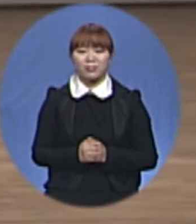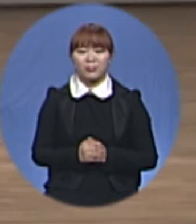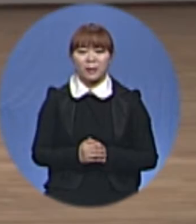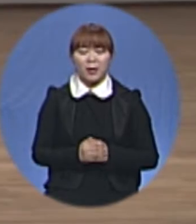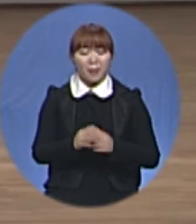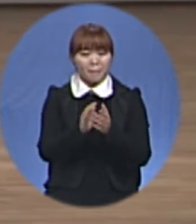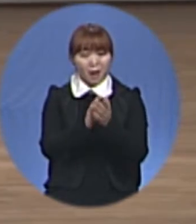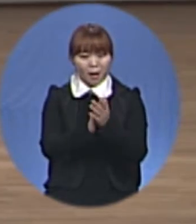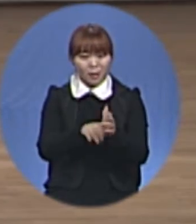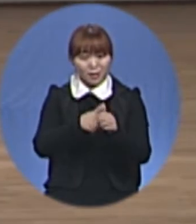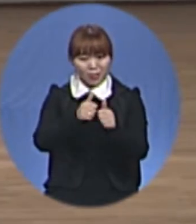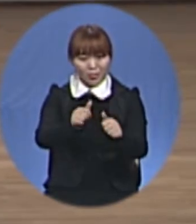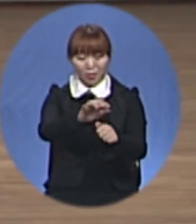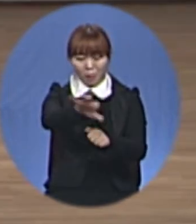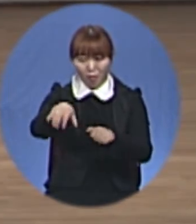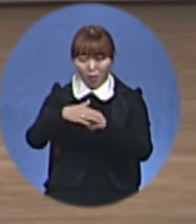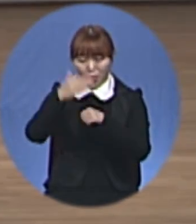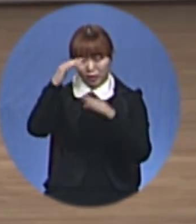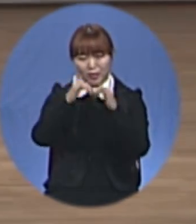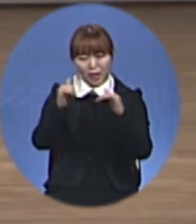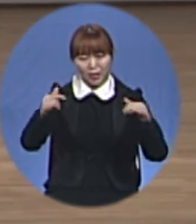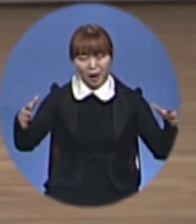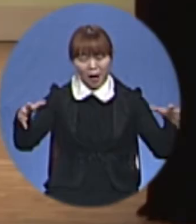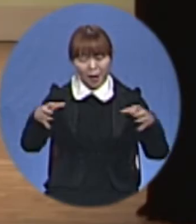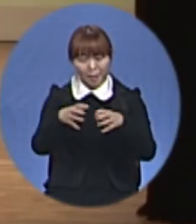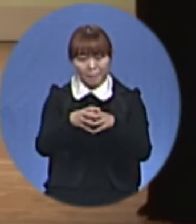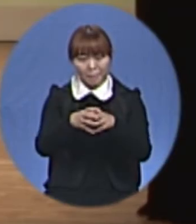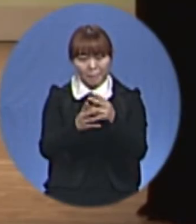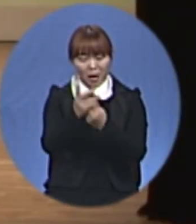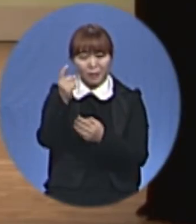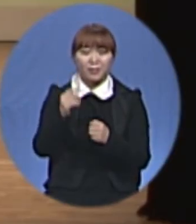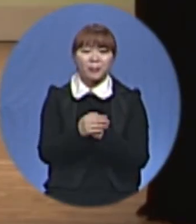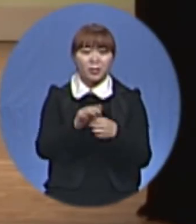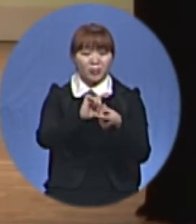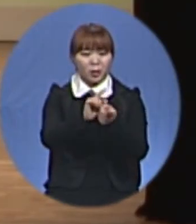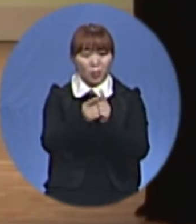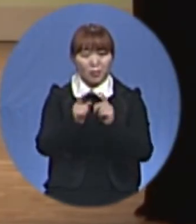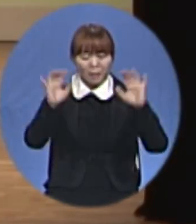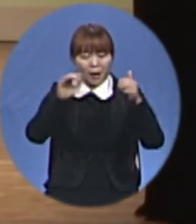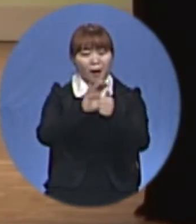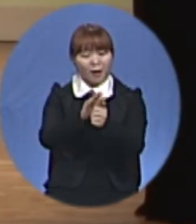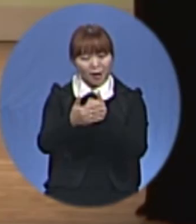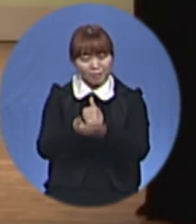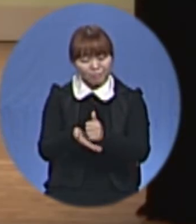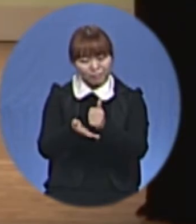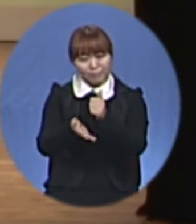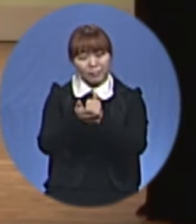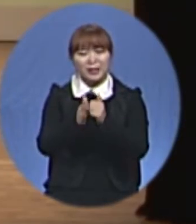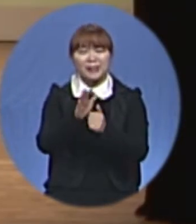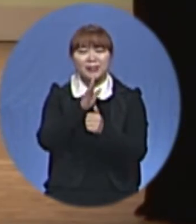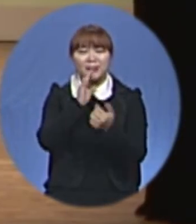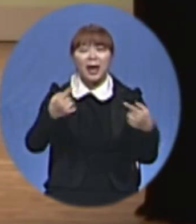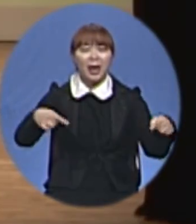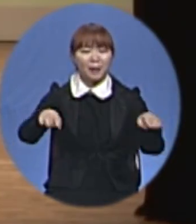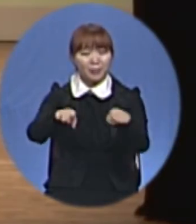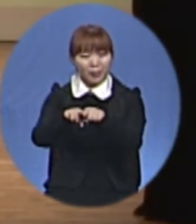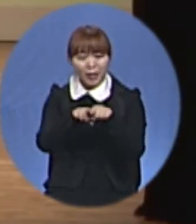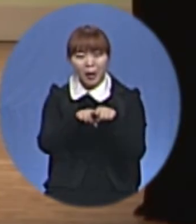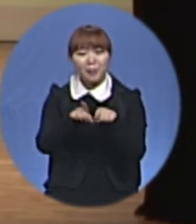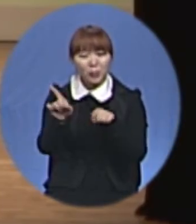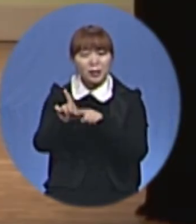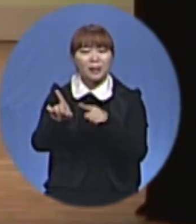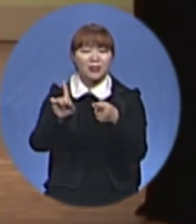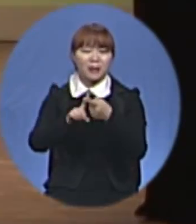리듬에 맞춰 공연단과 관객들이 하나가 됩니다. 서로를 응원하고 격려하며 진정한 함께함이